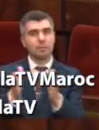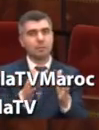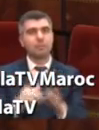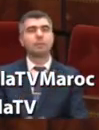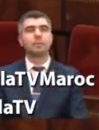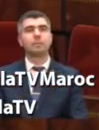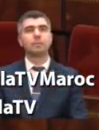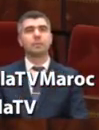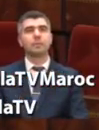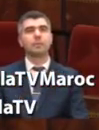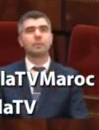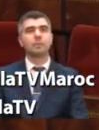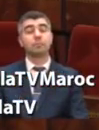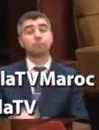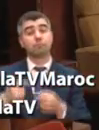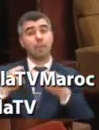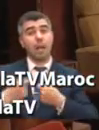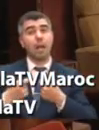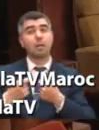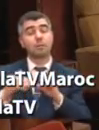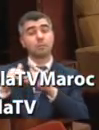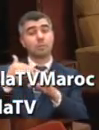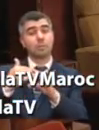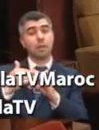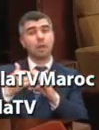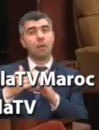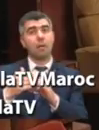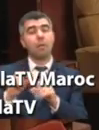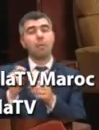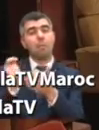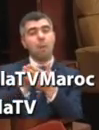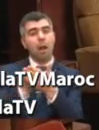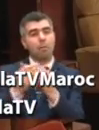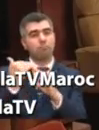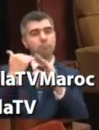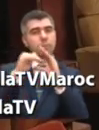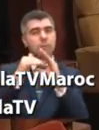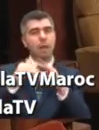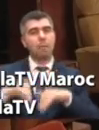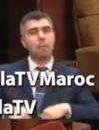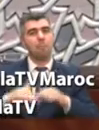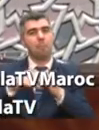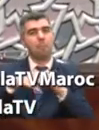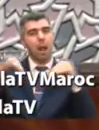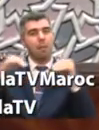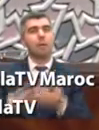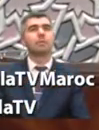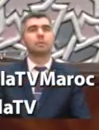الأمينة. توصلت الرئاسة برسالة من السيد الوزير المكلف بالعلاقات مع البرلمان والمجتمع